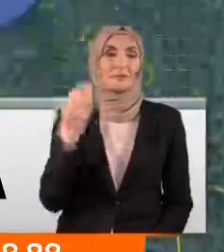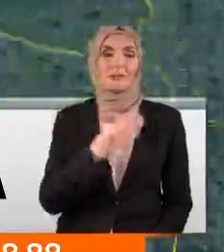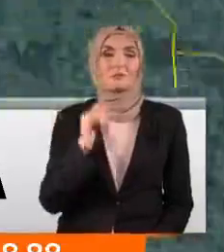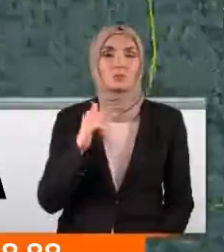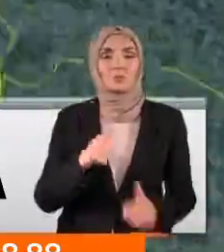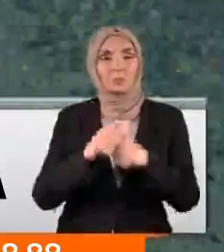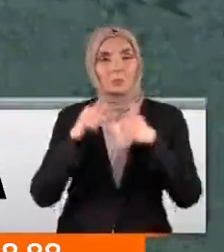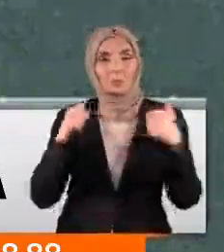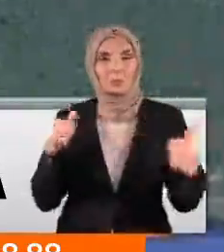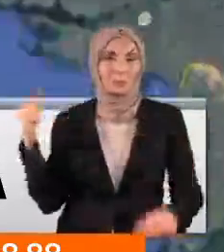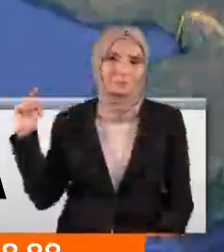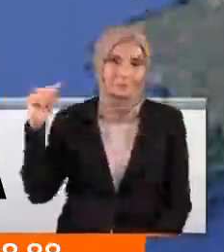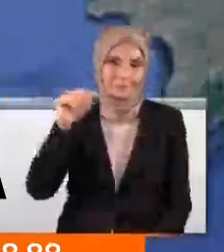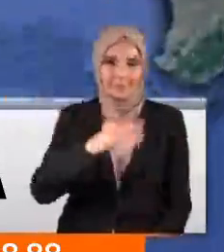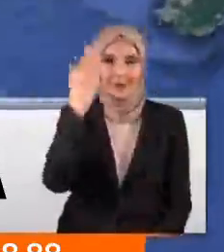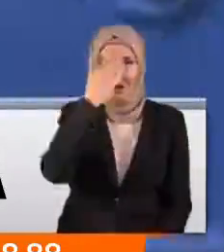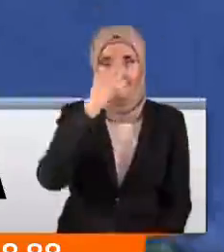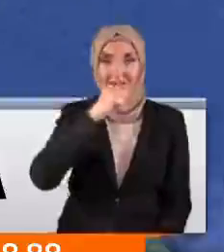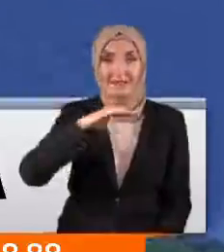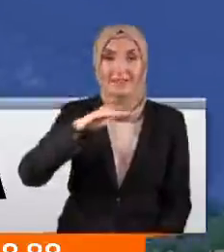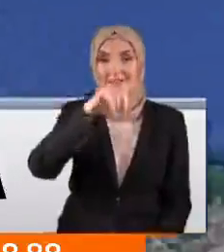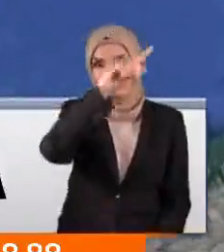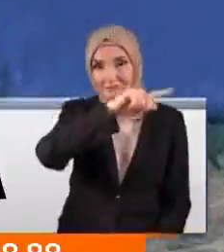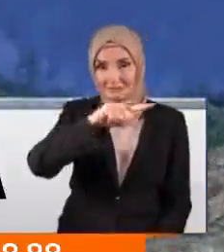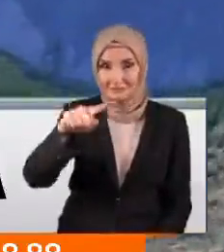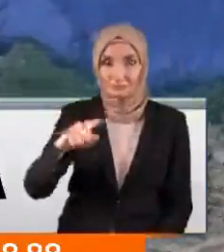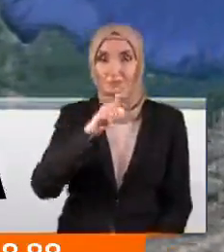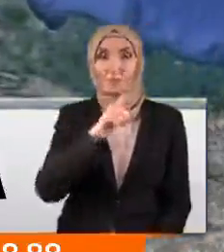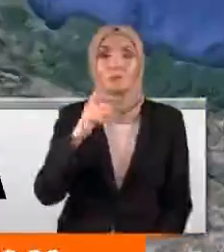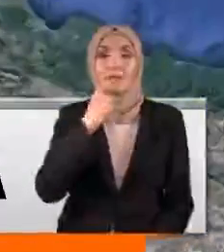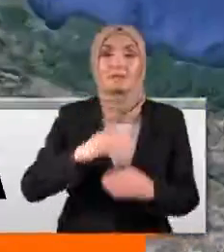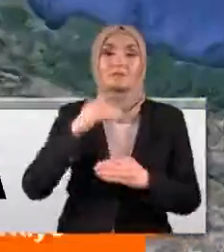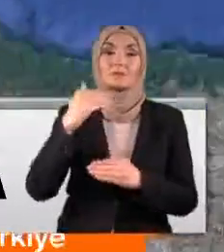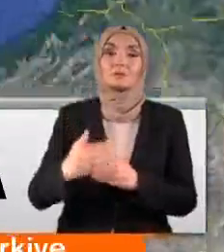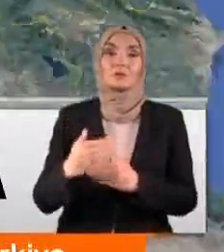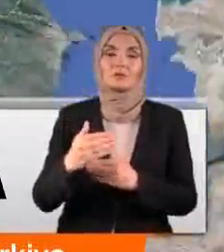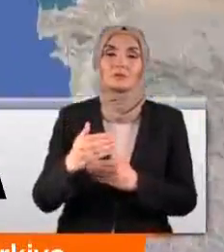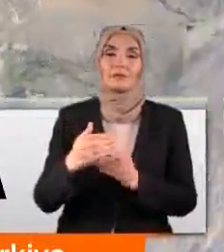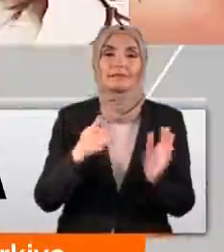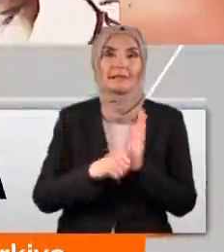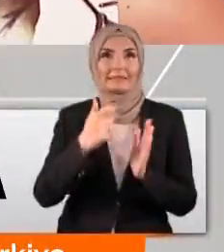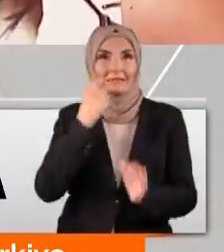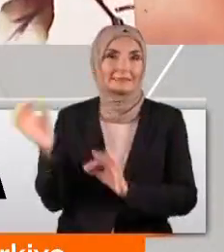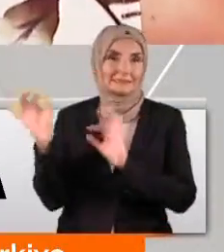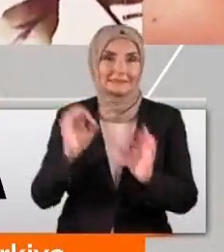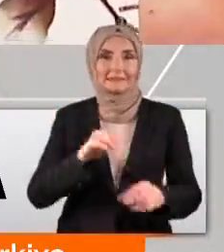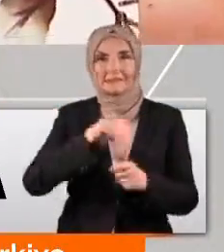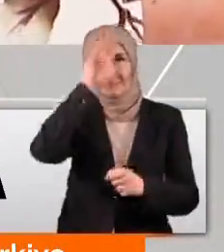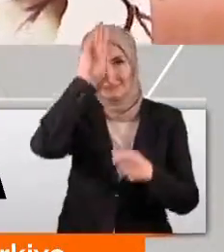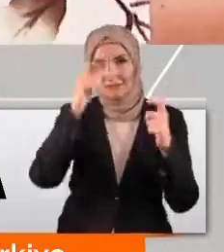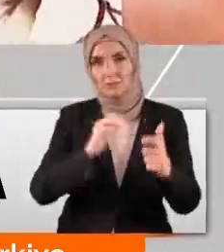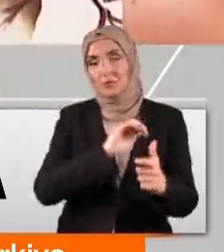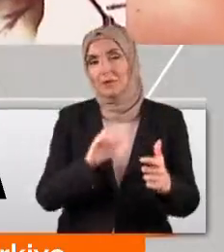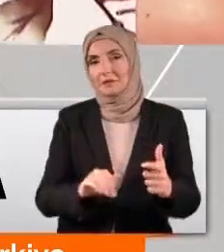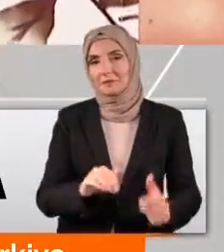ettiler, Karadeniz üzerinden 900 yıl sonra tarihi tekrar yaşamak için İstanbul'a geldiler. Yüzerek İstanbul'a gelme